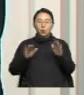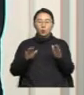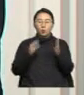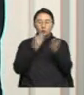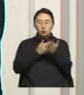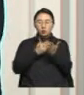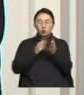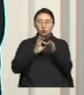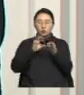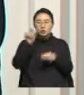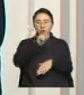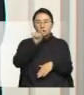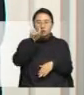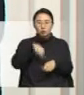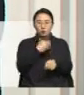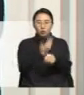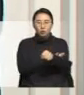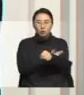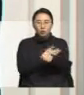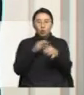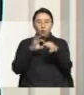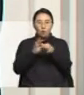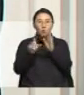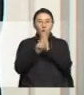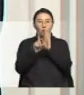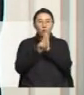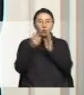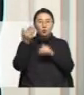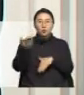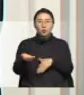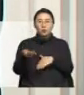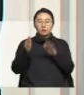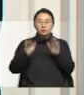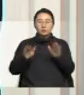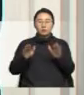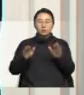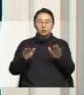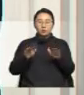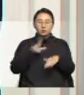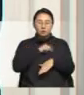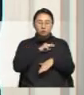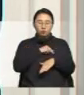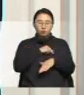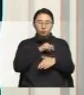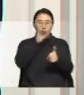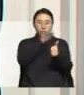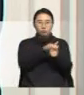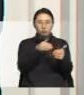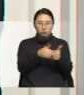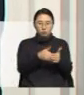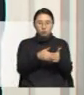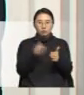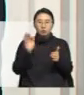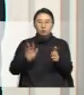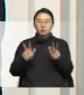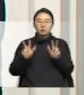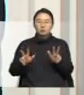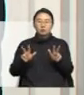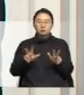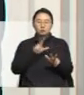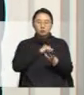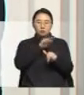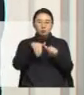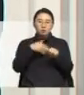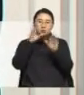올해 뉴스를 통해 자치분권 관련 소식 지속적으로 전해드렸는데요. 현재 공은 국회로 넘어가 있습니다. 그런데 현재